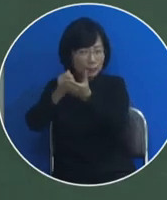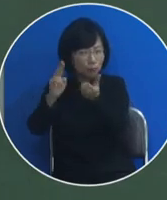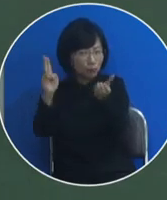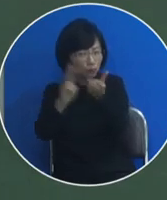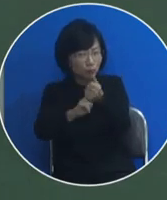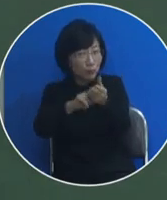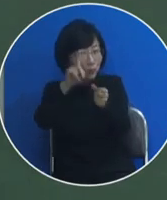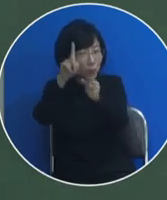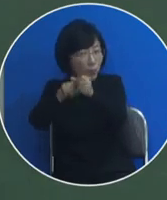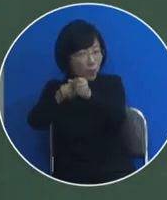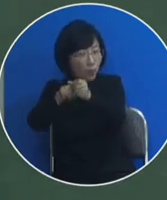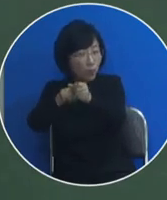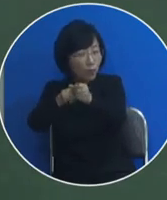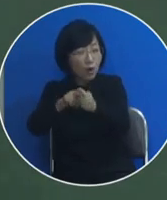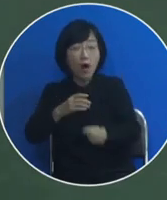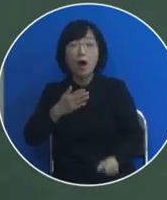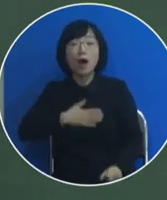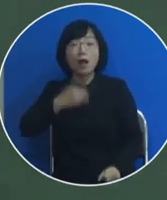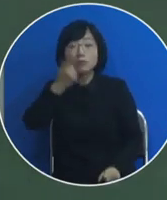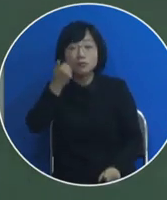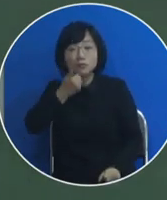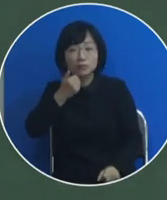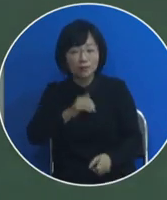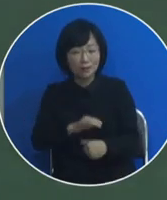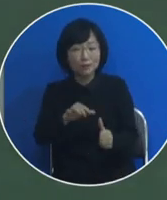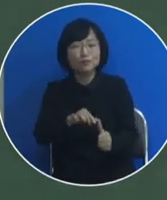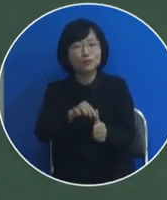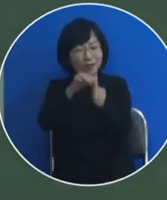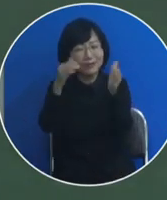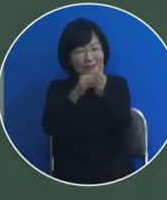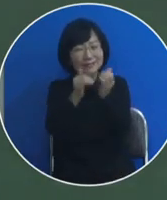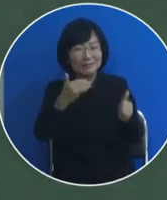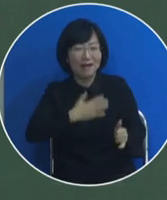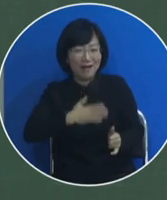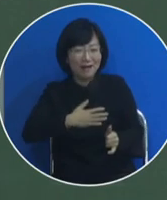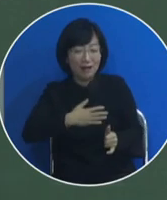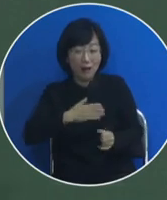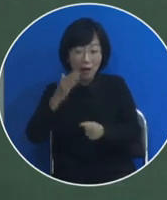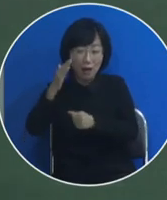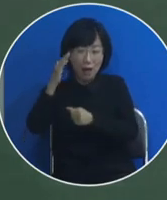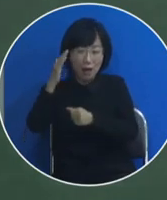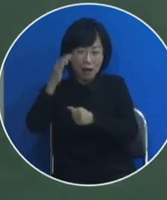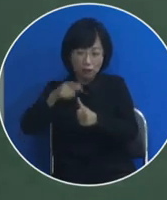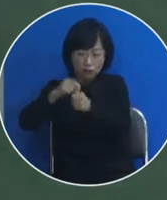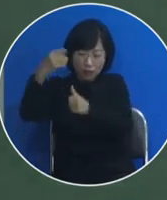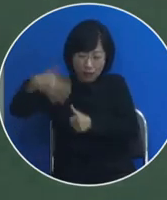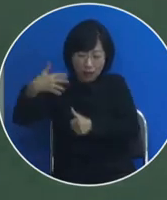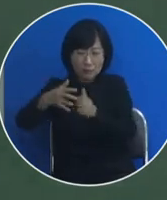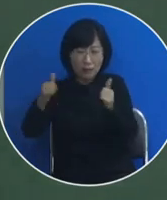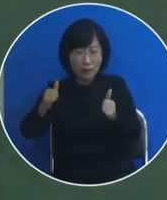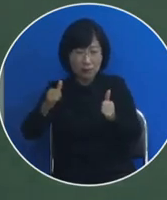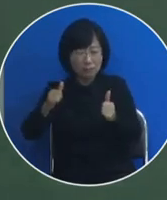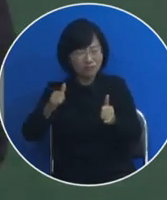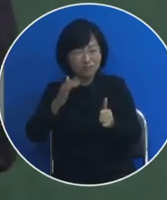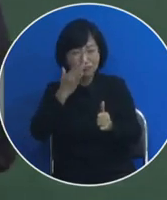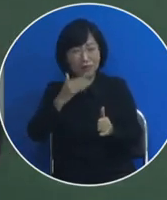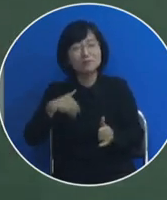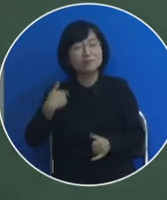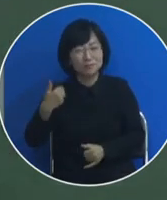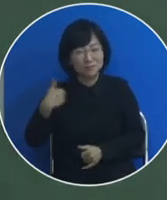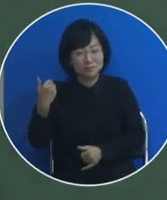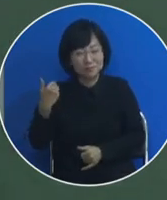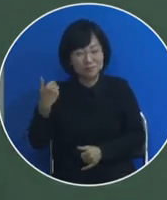those who are saved can know this. 그리고 하나님 모르는 사람 모르죠 이거는. And so those who don't know God, they don't know this. 그래서